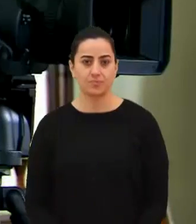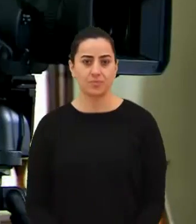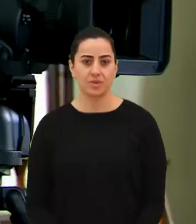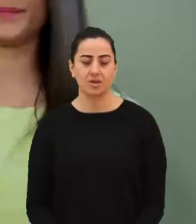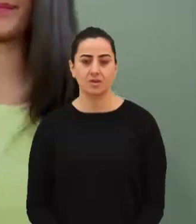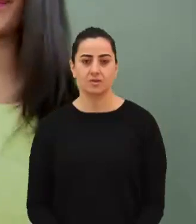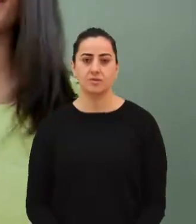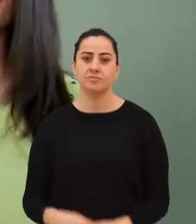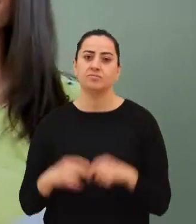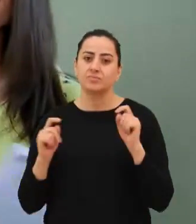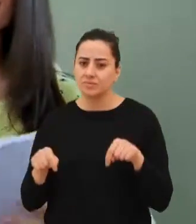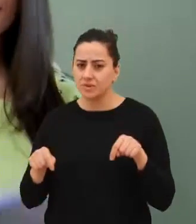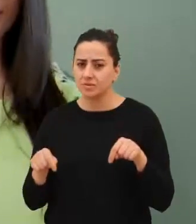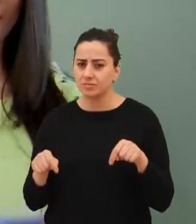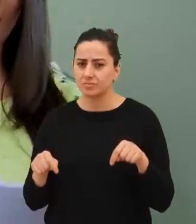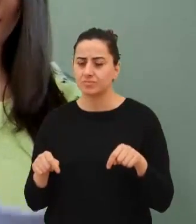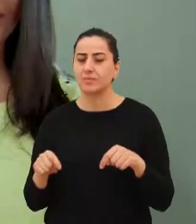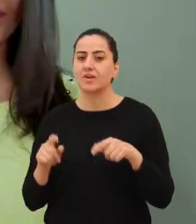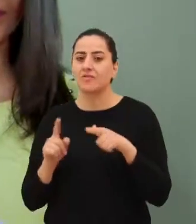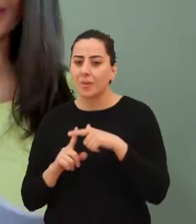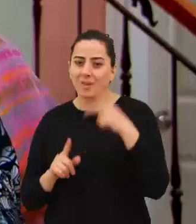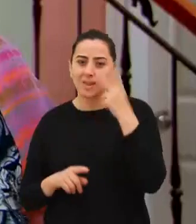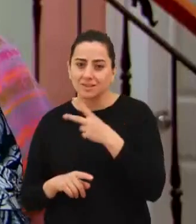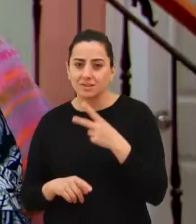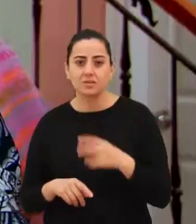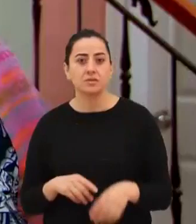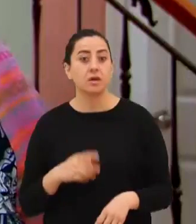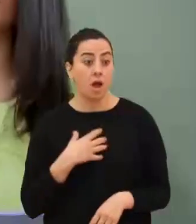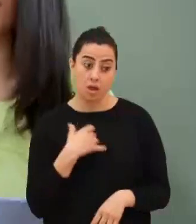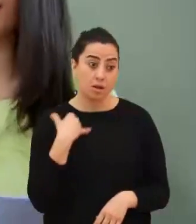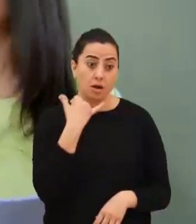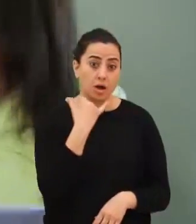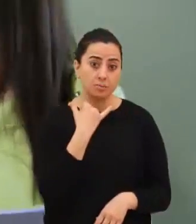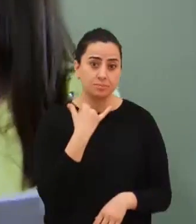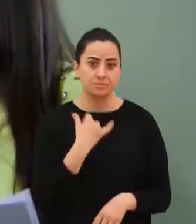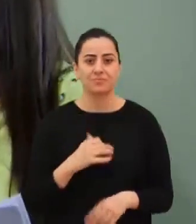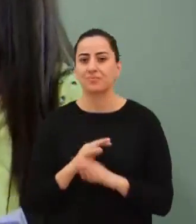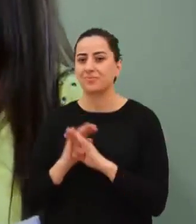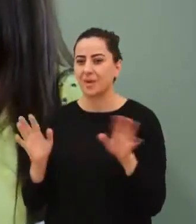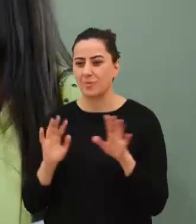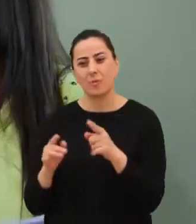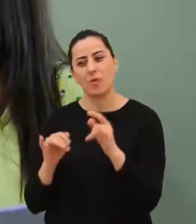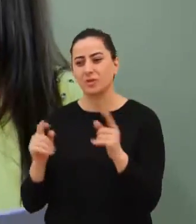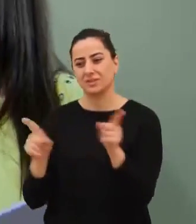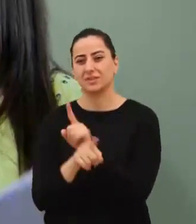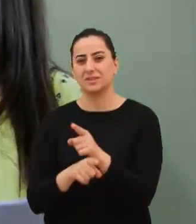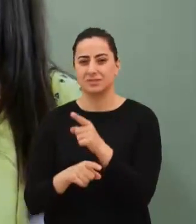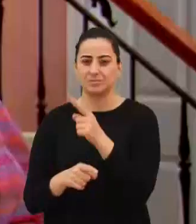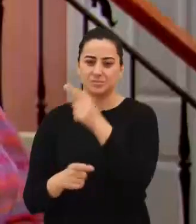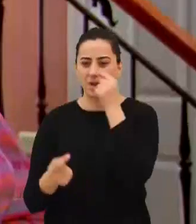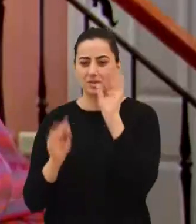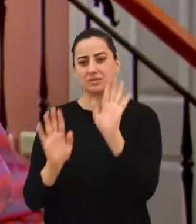dakika. Şimdi Fatma teyze şöyle. Anan aratın beni. Ya tamam hadi sen git bir makyaj falan